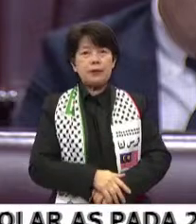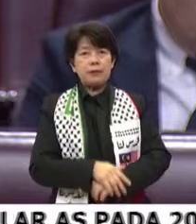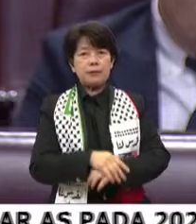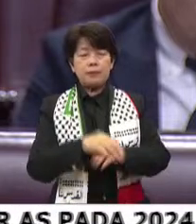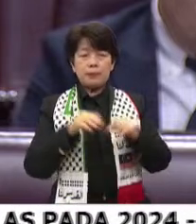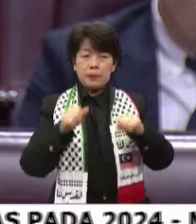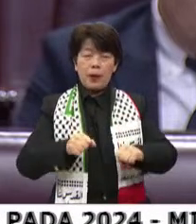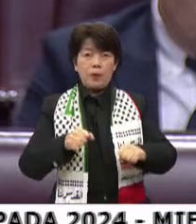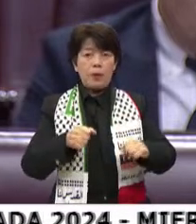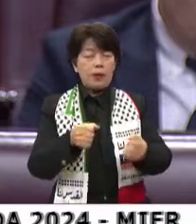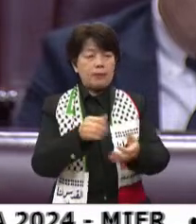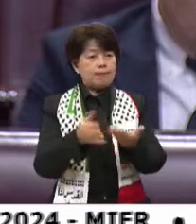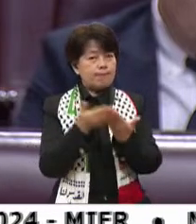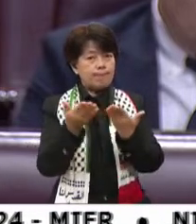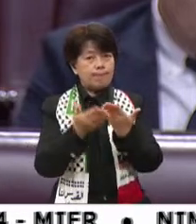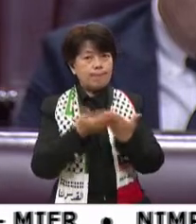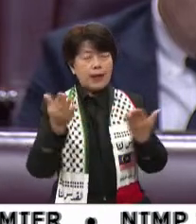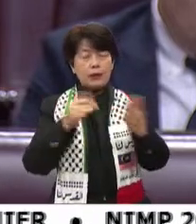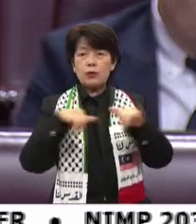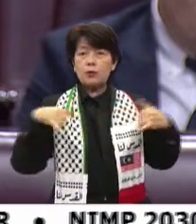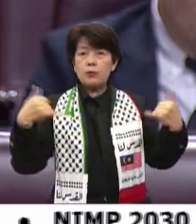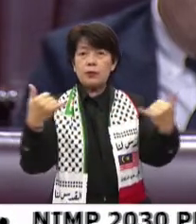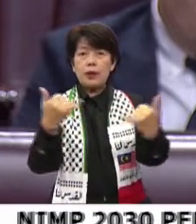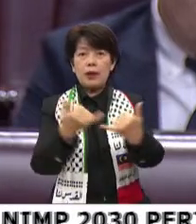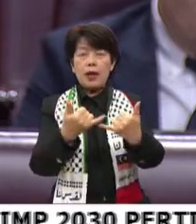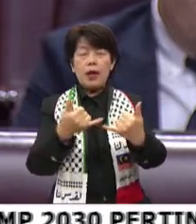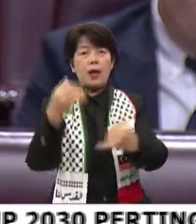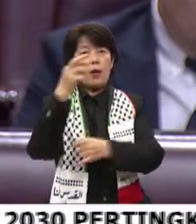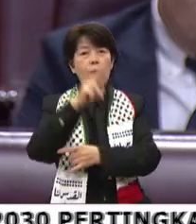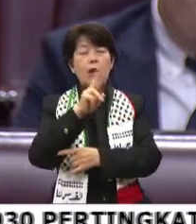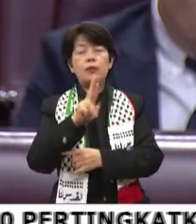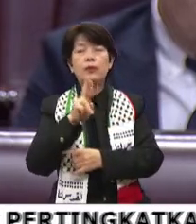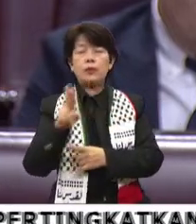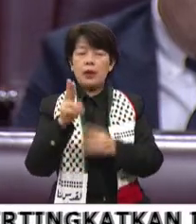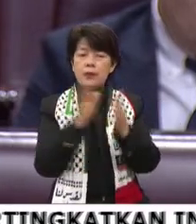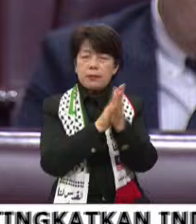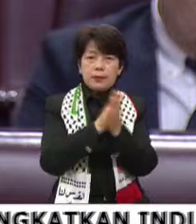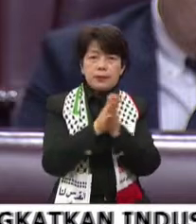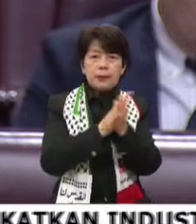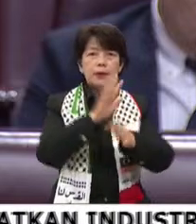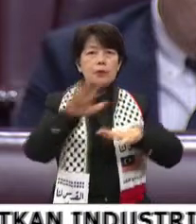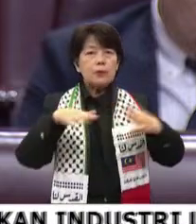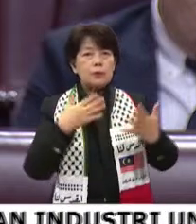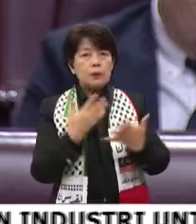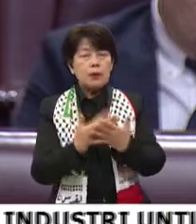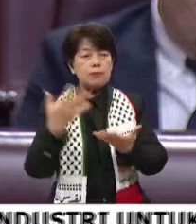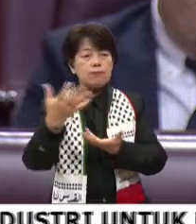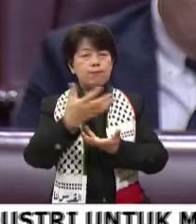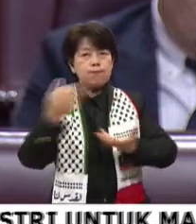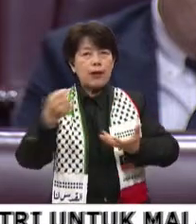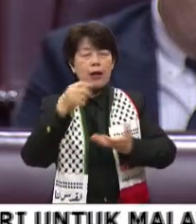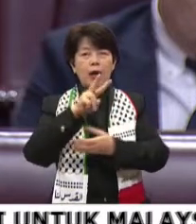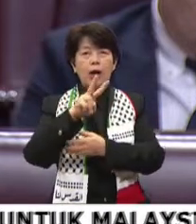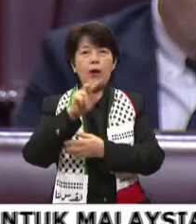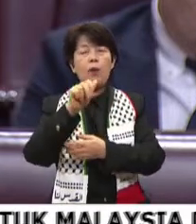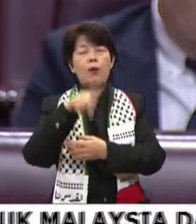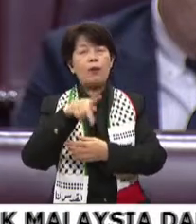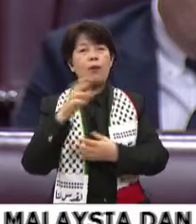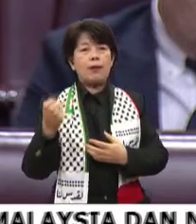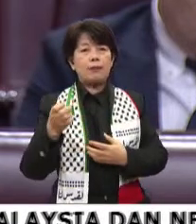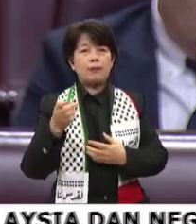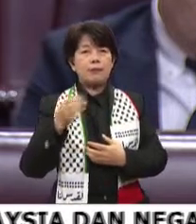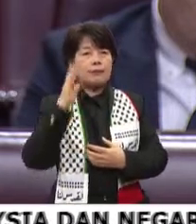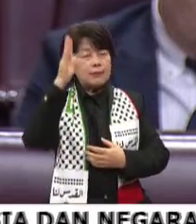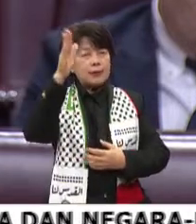menyedarkan masyarakat bahawa terdapat undang-undang dan kita sedang berusaha untuk memerangi penggunaan vap untuk pada masa